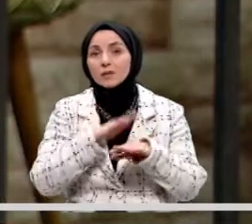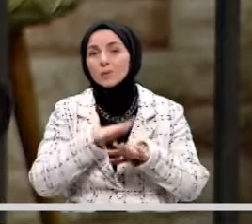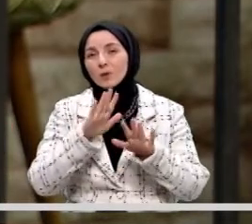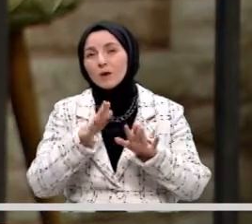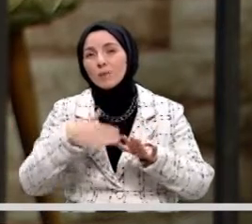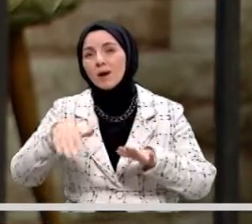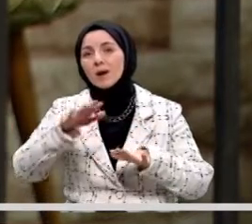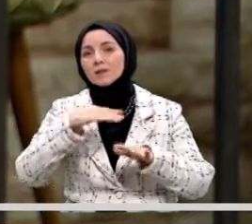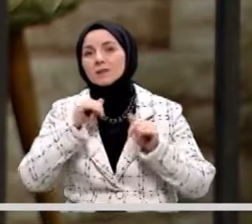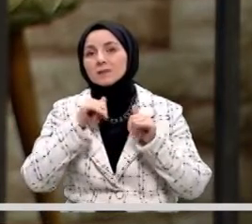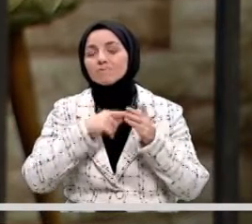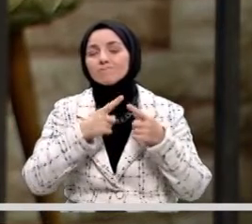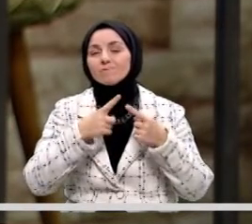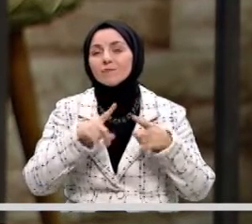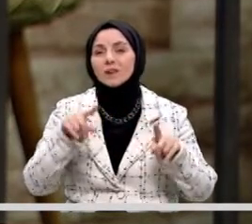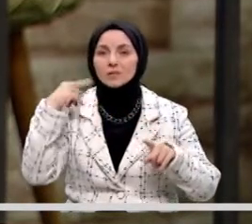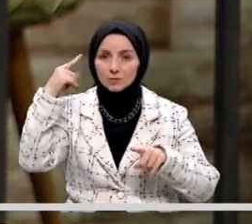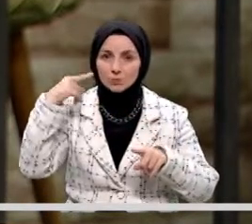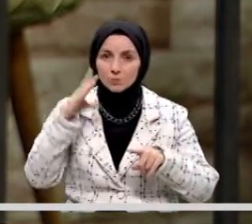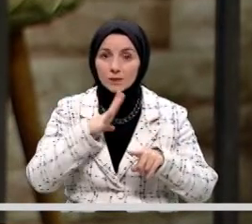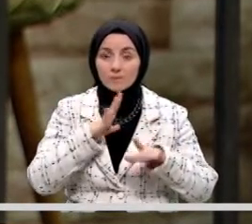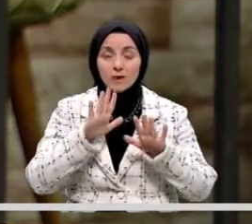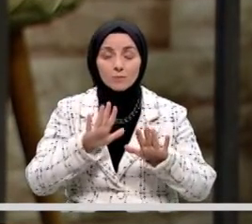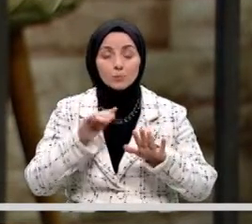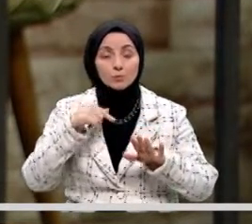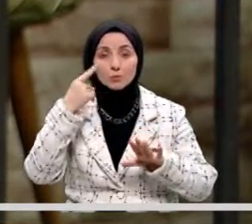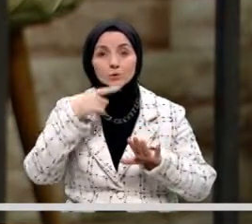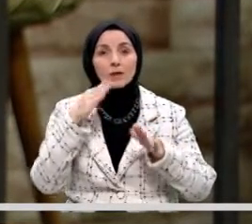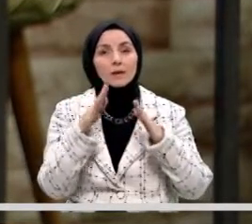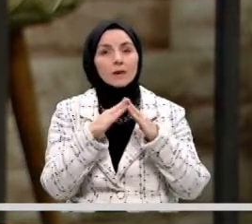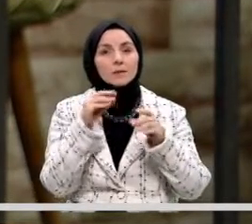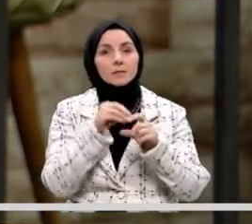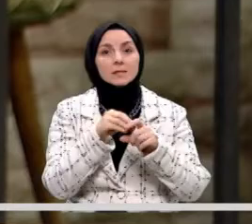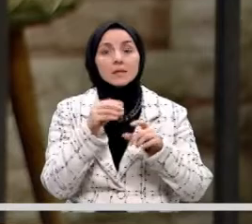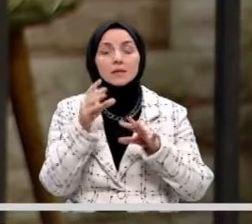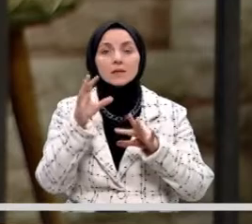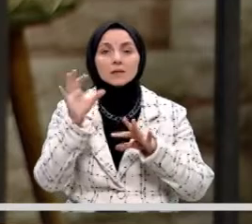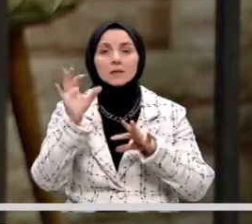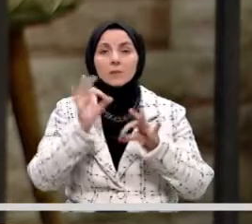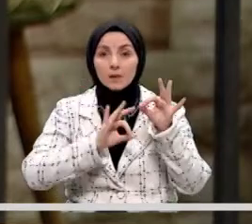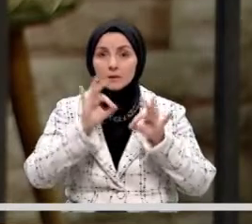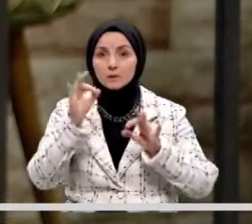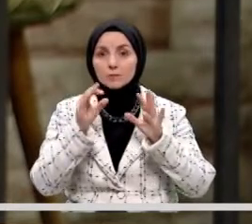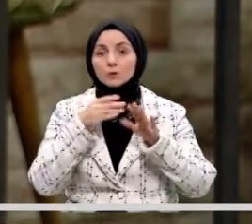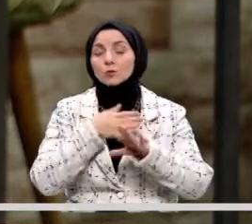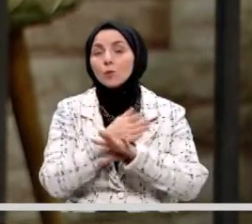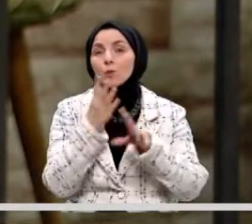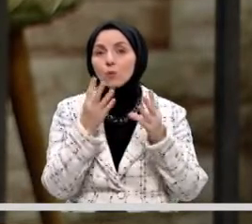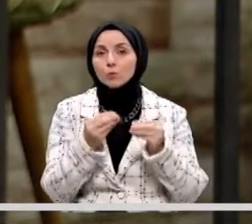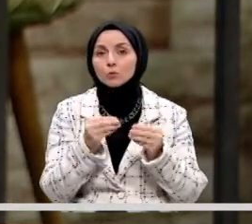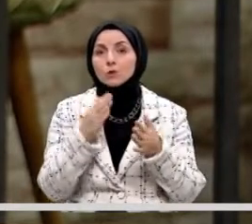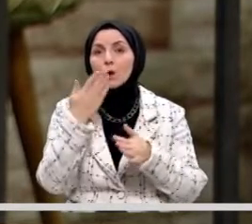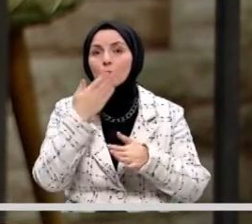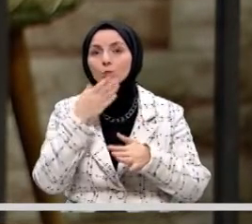Onunla O yüzden de o evimizdeki teknik doğru olursa bizim çocuklarımızla ilgili çatışmalarımız da çok aza iner belki okulda gördüğümüz